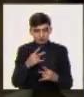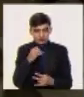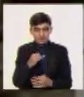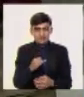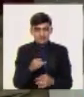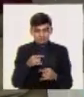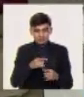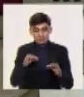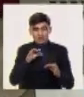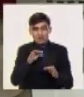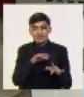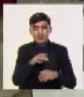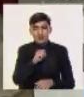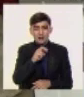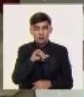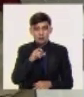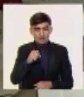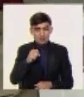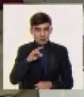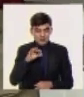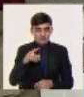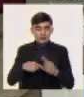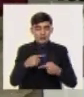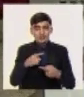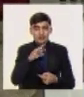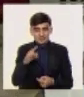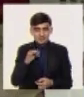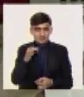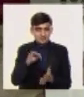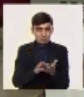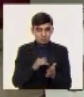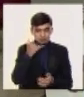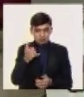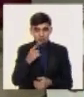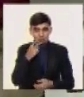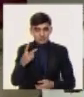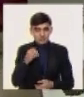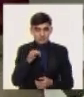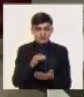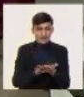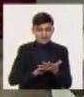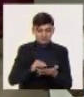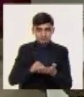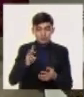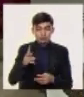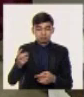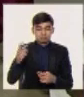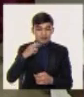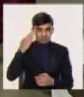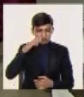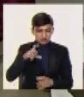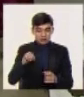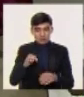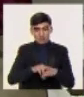А родили Адылкахаровой посоветовали в следующий раз сразу звонить на номер 102 и написать заявление в районное